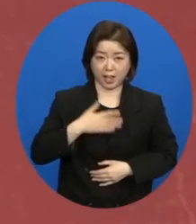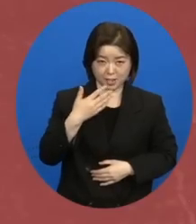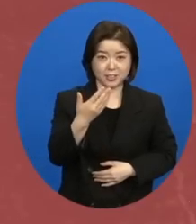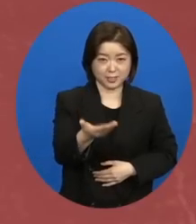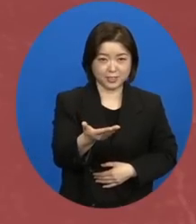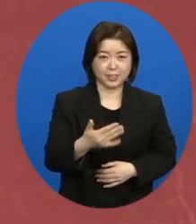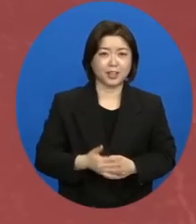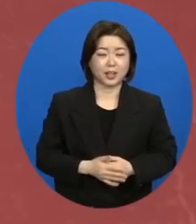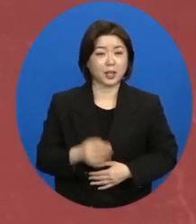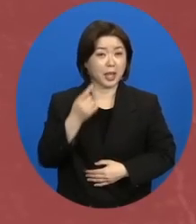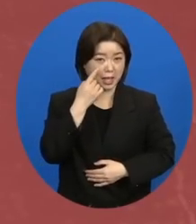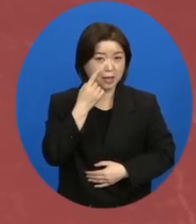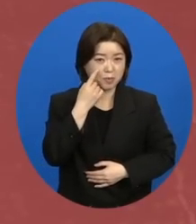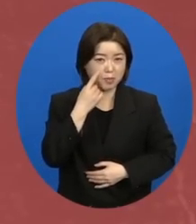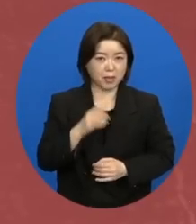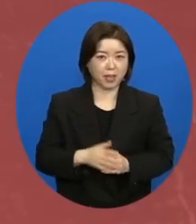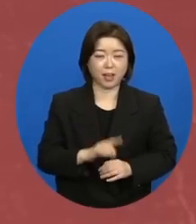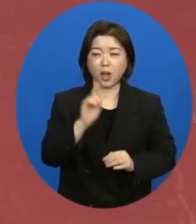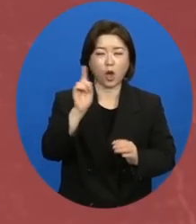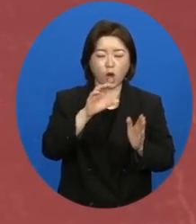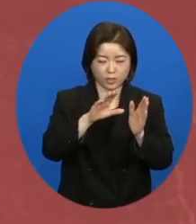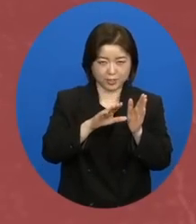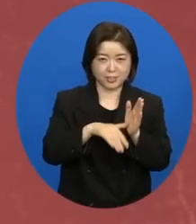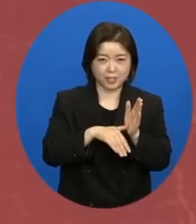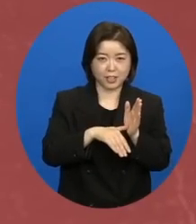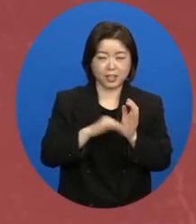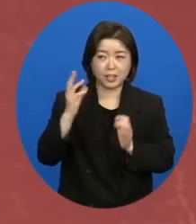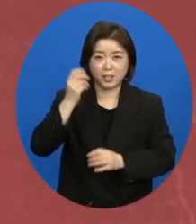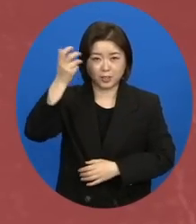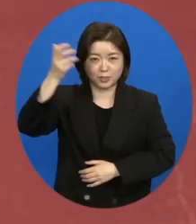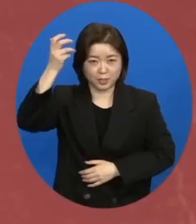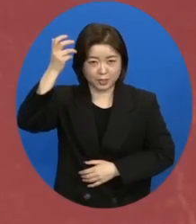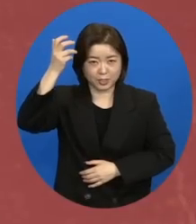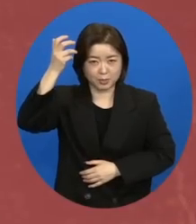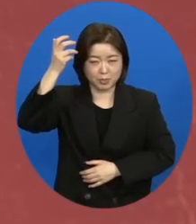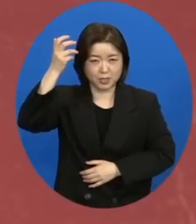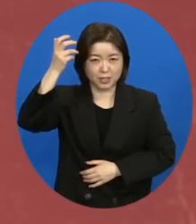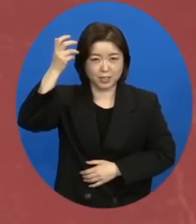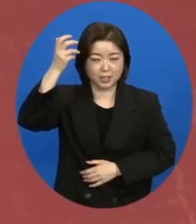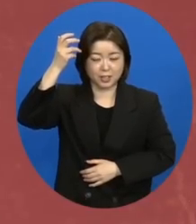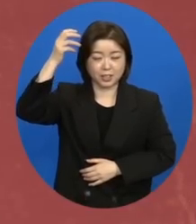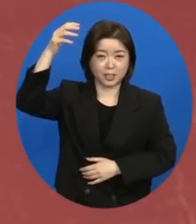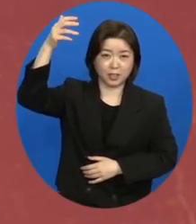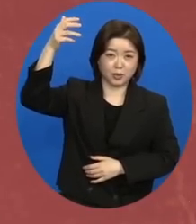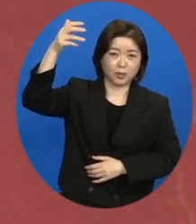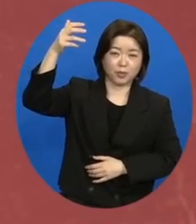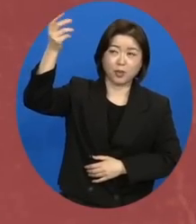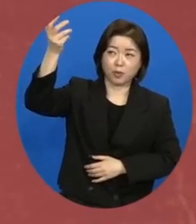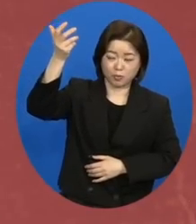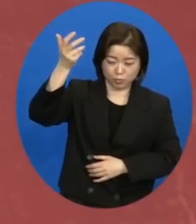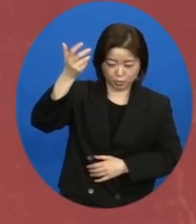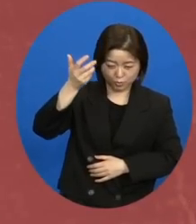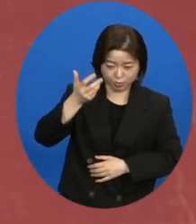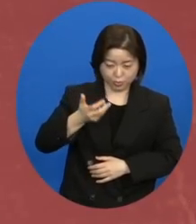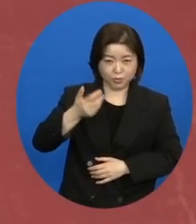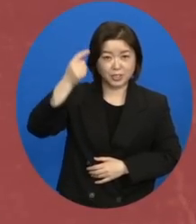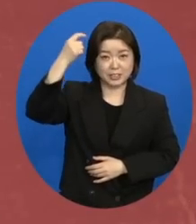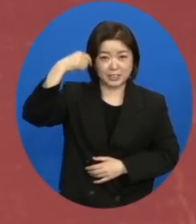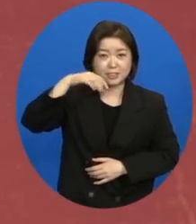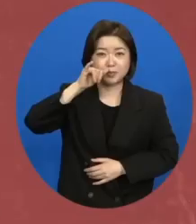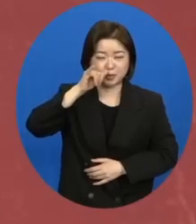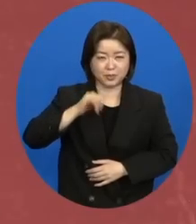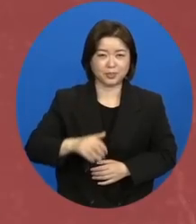알려드릴게요. 이거 해보면 어느 때 성령님 이렇게 쭉 오는 느낌이 들어요.